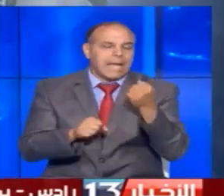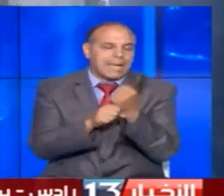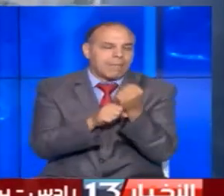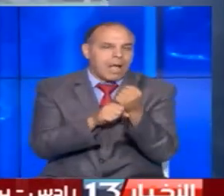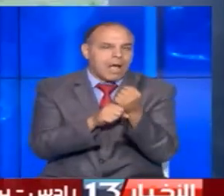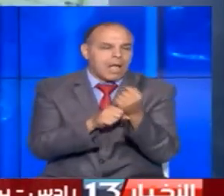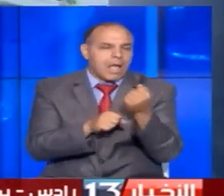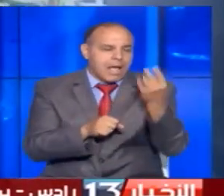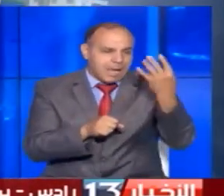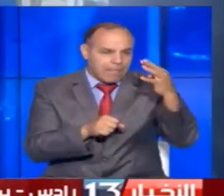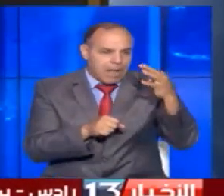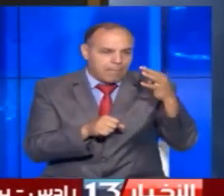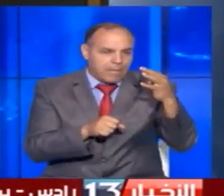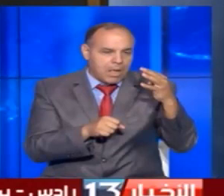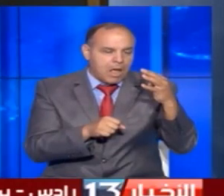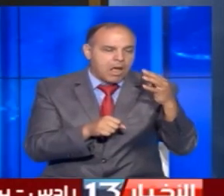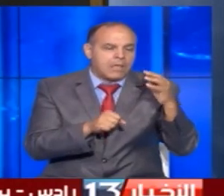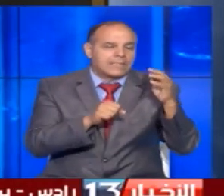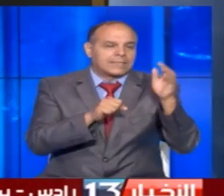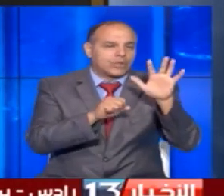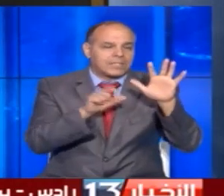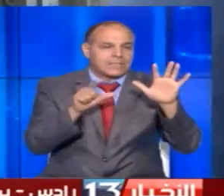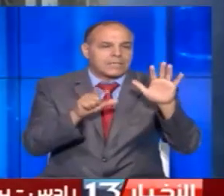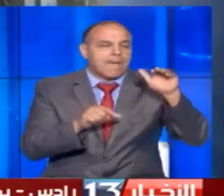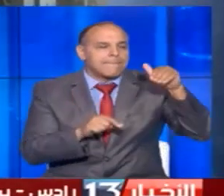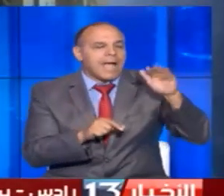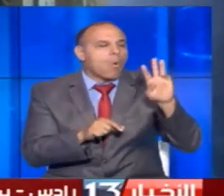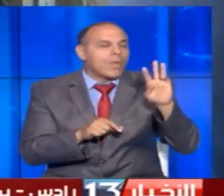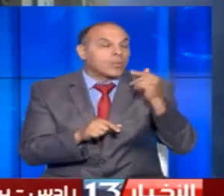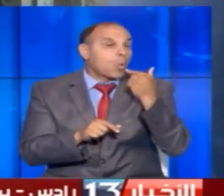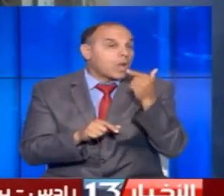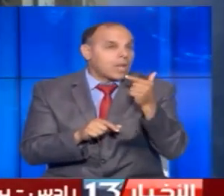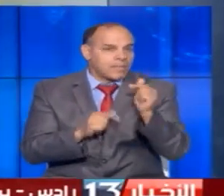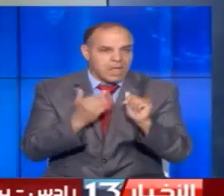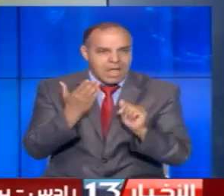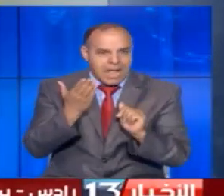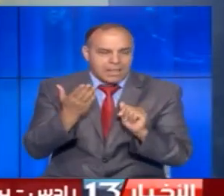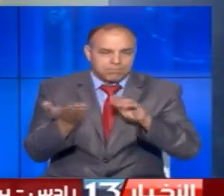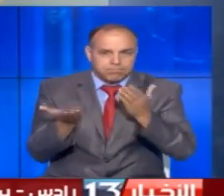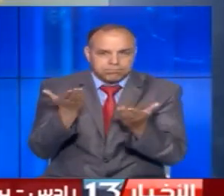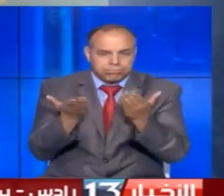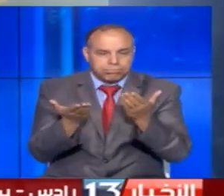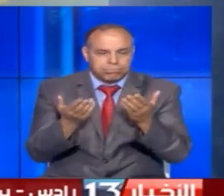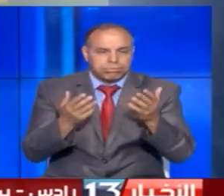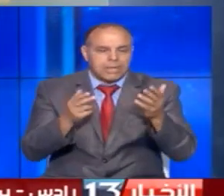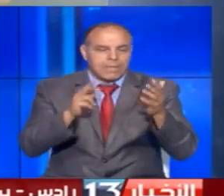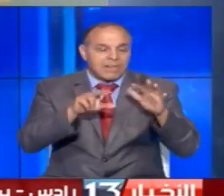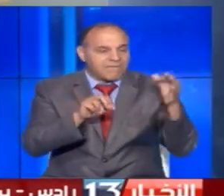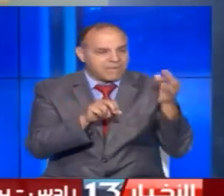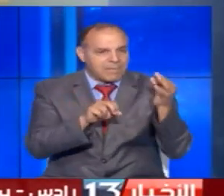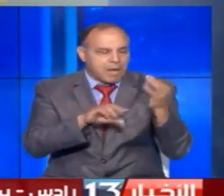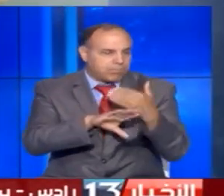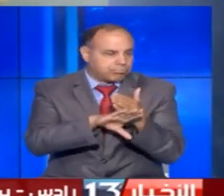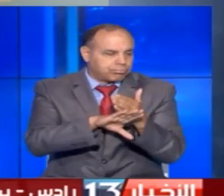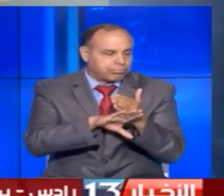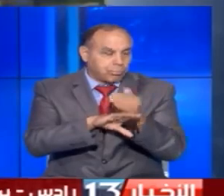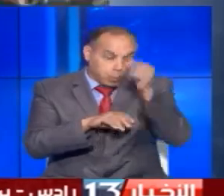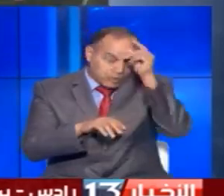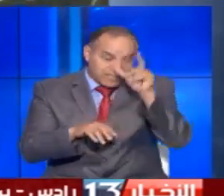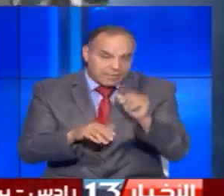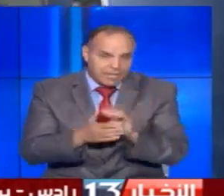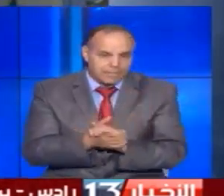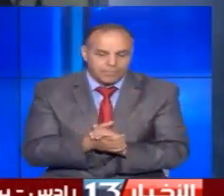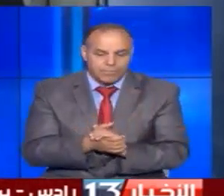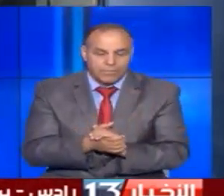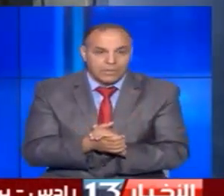اربعمائه وسبعه وخمسين ميغا وات وهو ما يعادل ثمانيه بالمائه من الانتاج الوطنيه